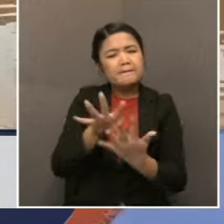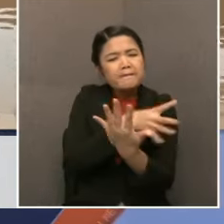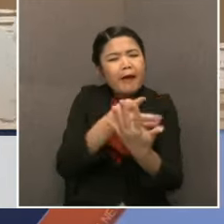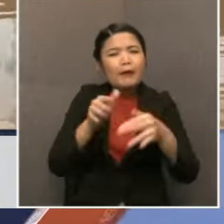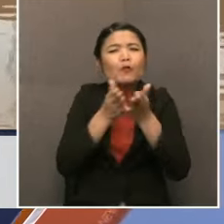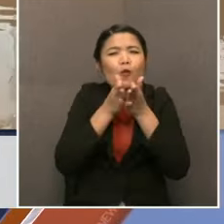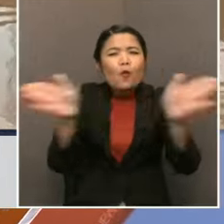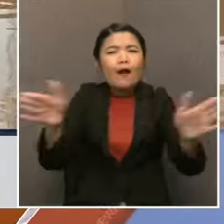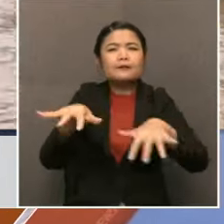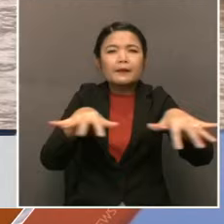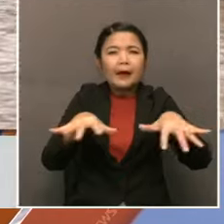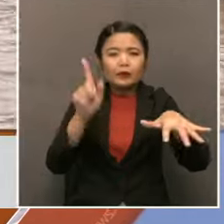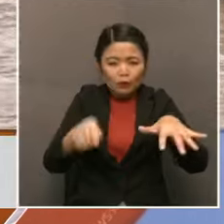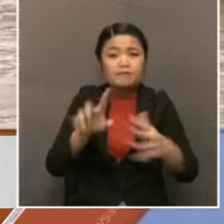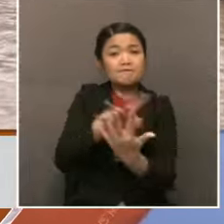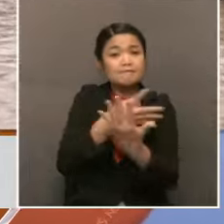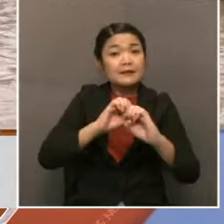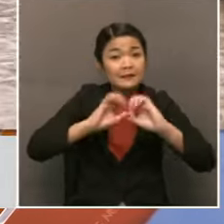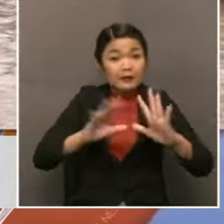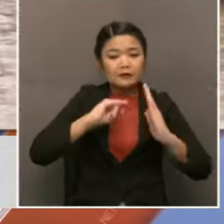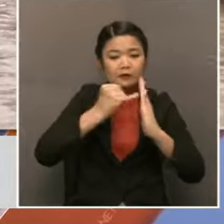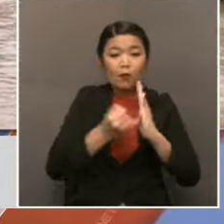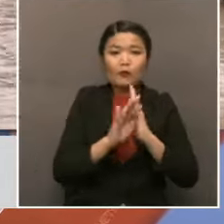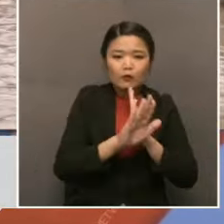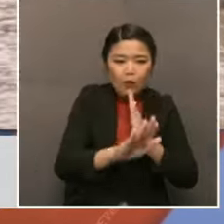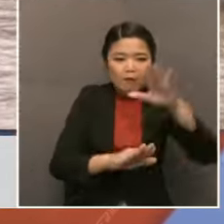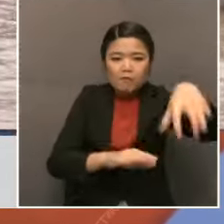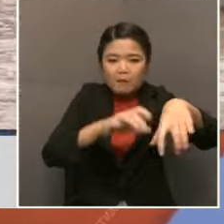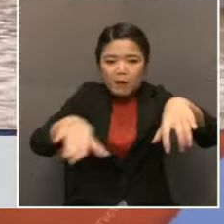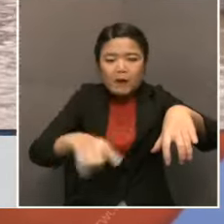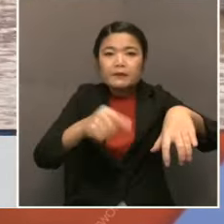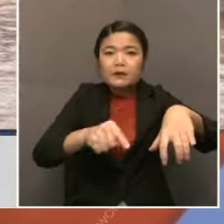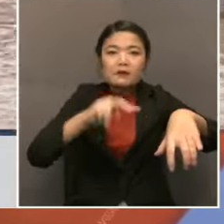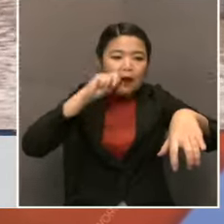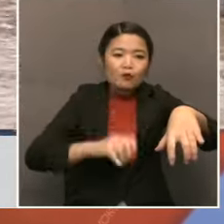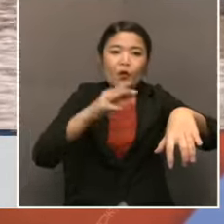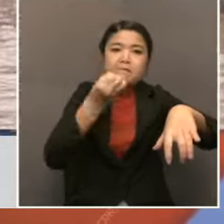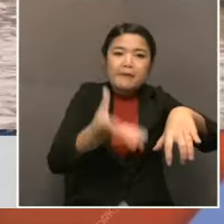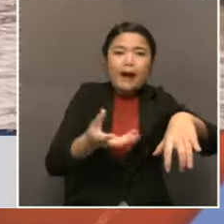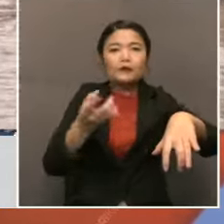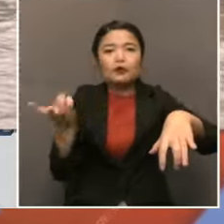เราคจะต้องมีแผนที่มาชดเจรวในแตลพ้นที่ตรไหนเปจดเสียงและเมอเสีงแล้จะต้องทำยัไ